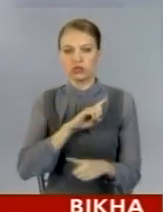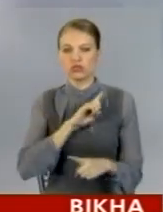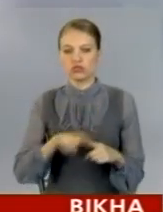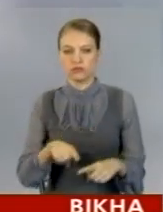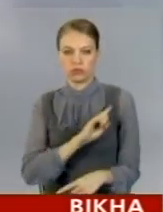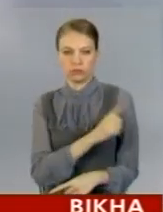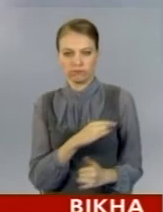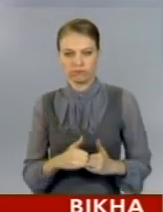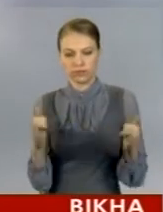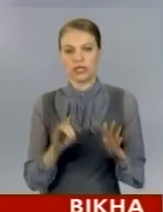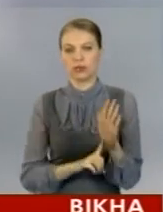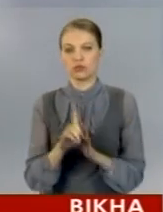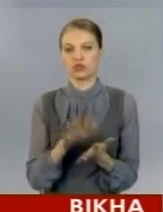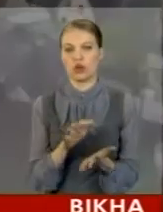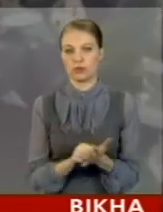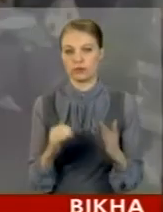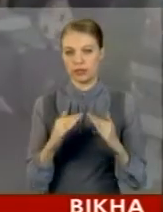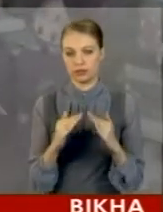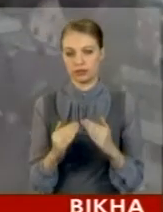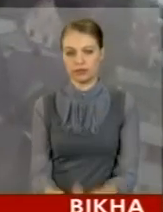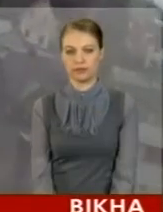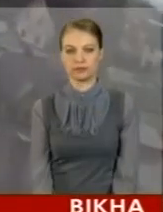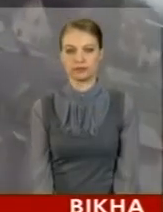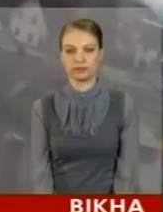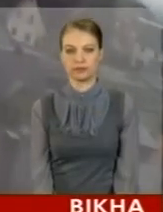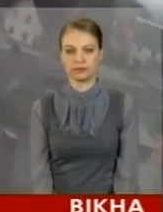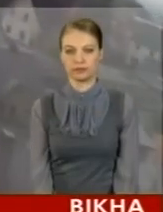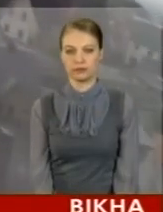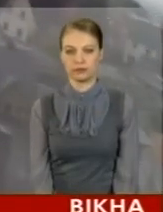набирає сили та починає руйнувати будівлі.